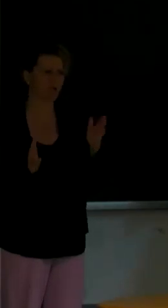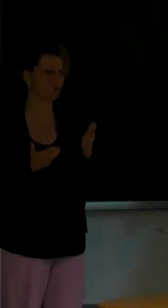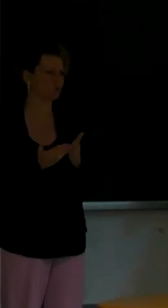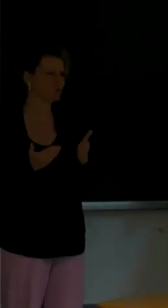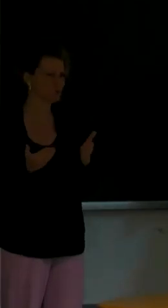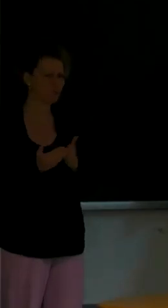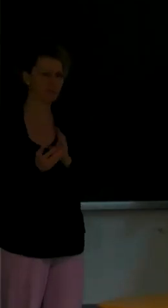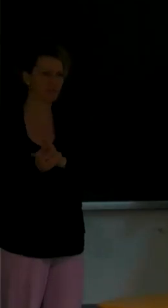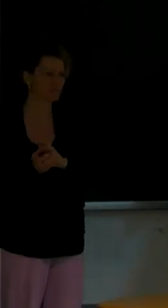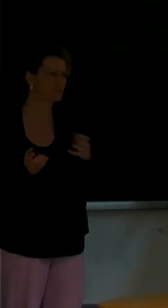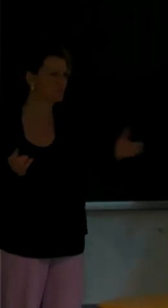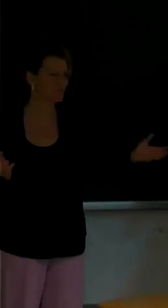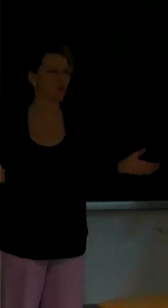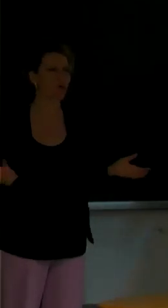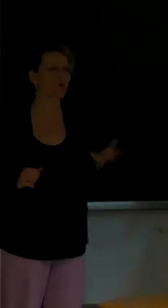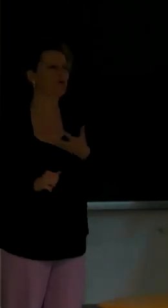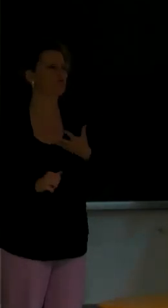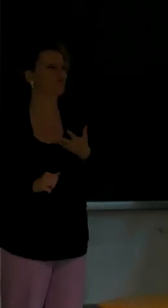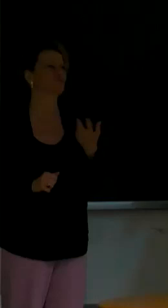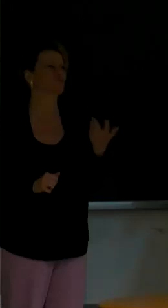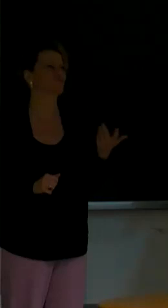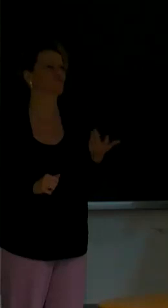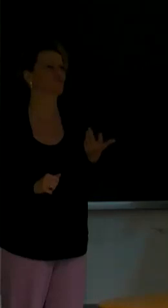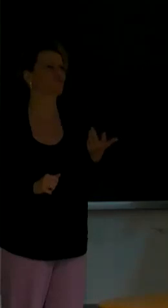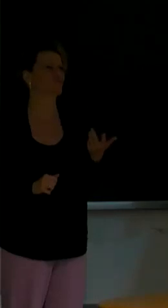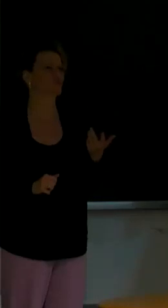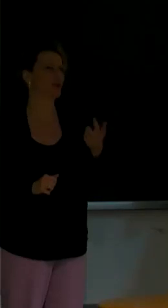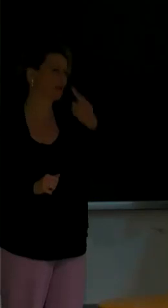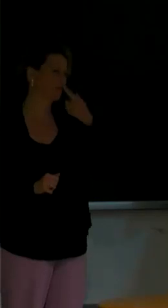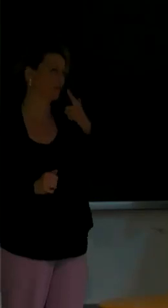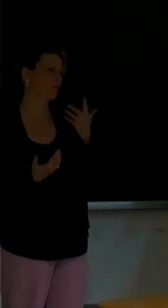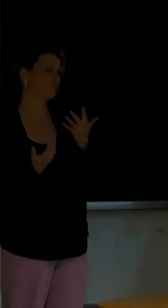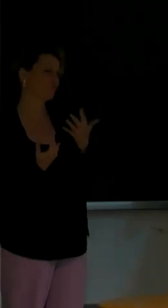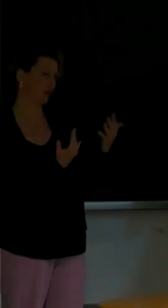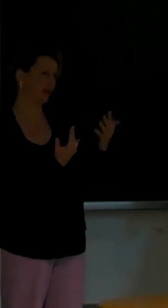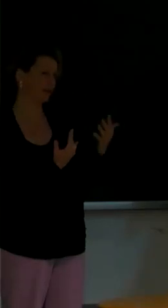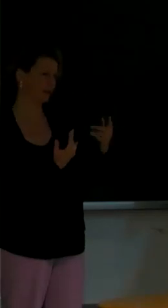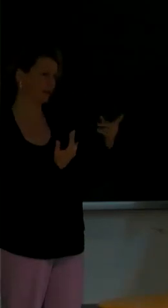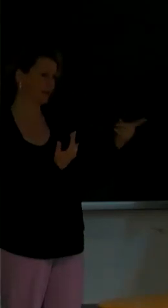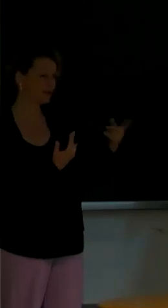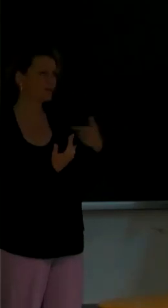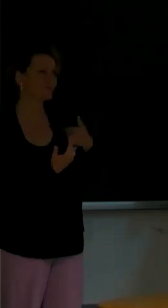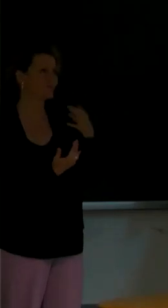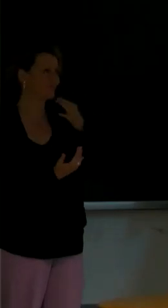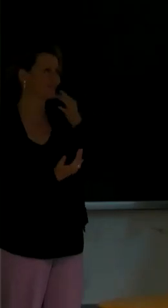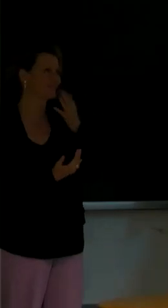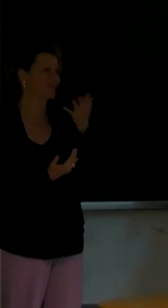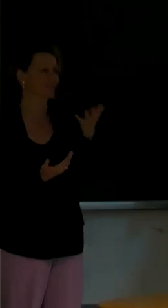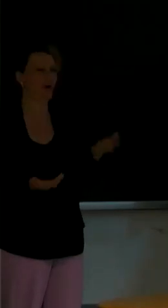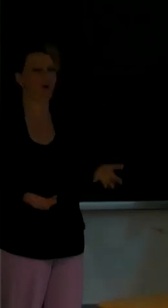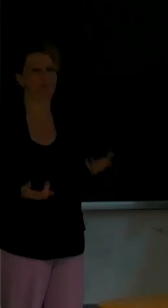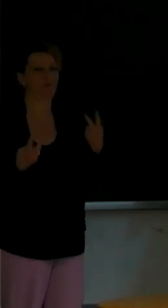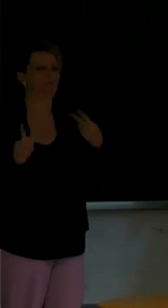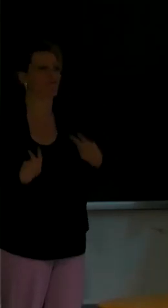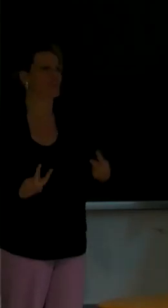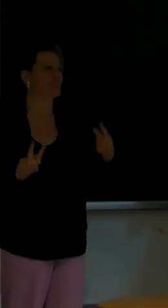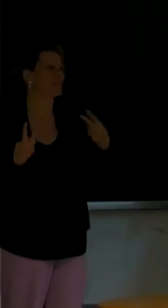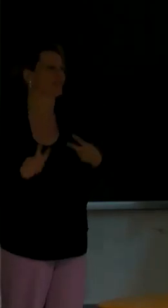e c'è una sorta di giardino, insomma la vitalità all'interno del dipartimento secondo